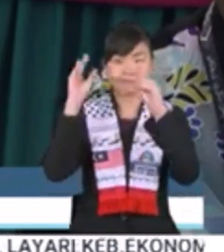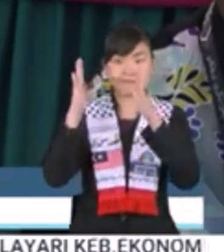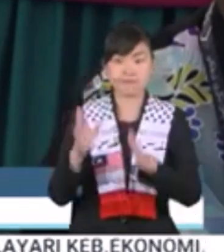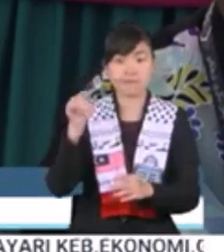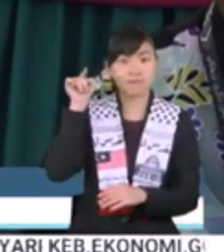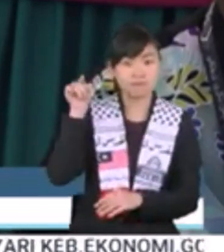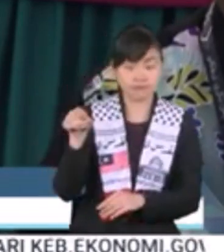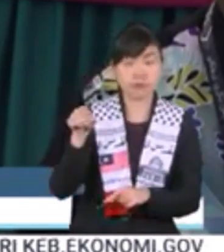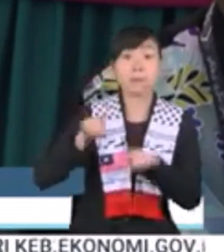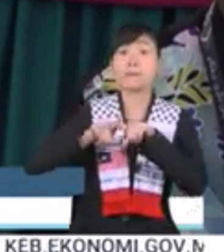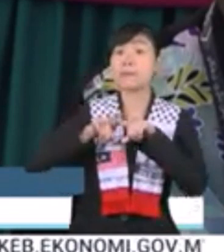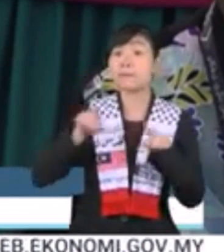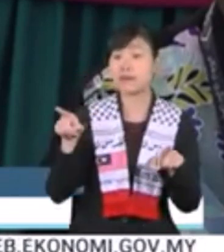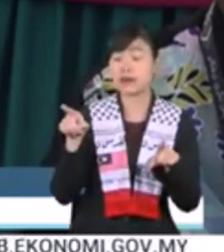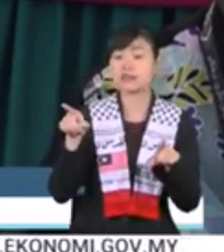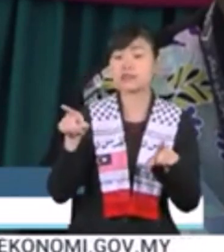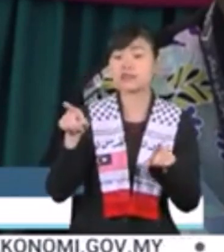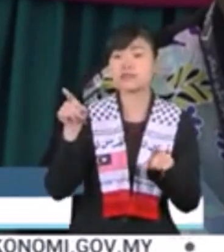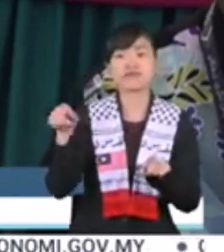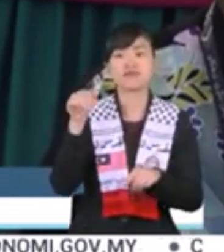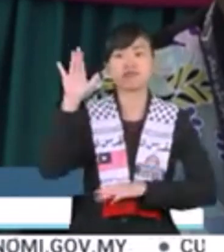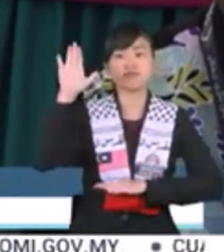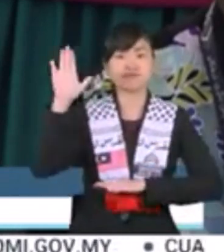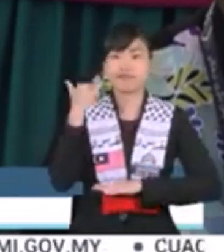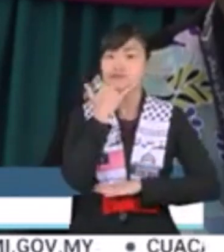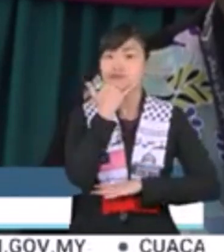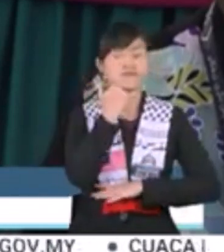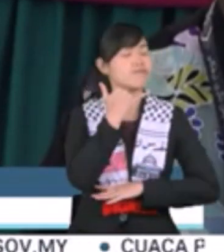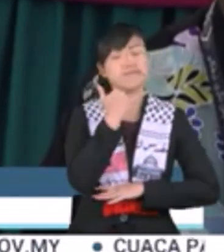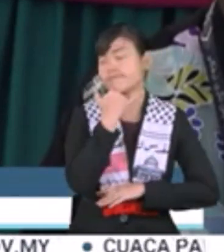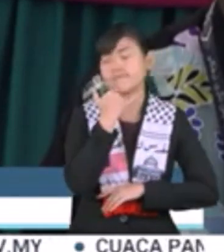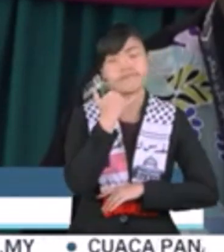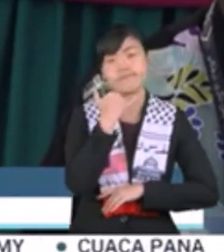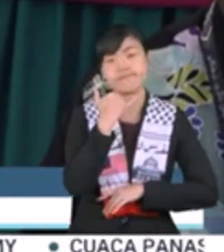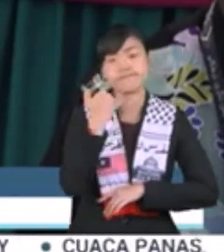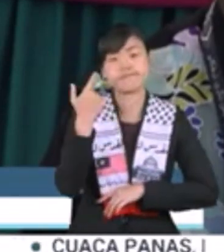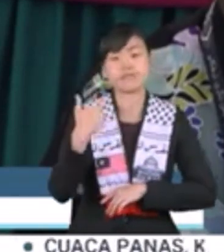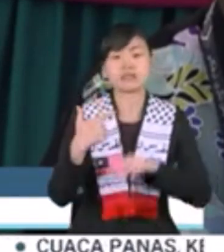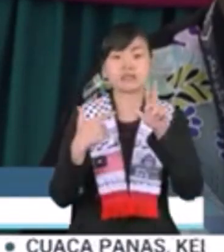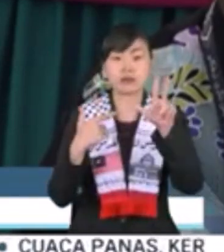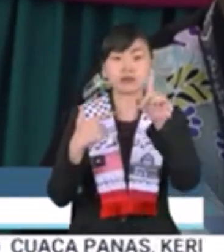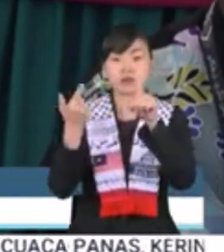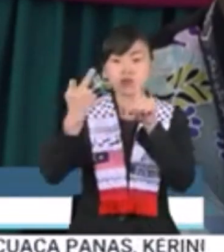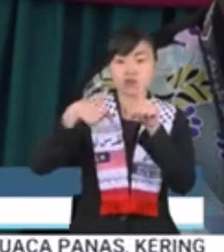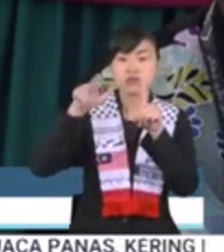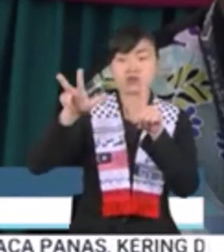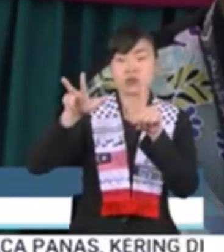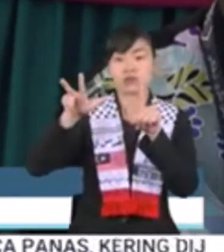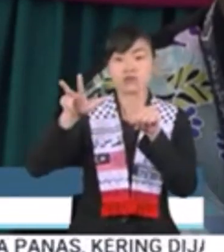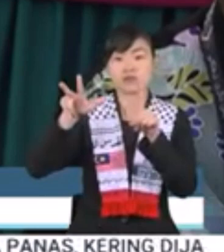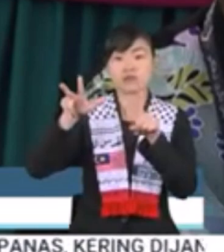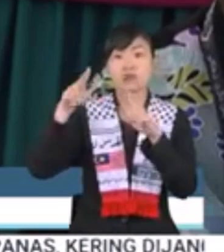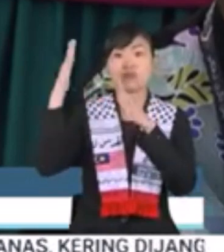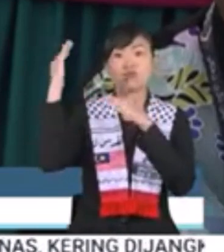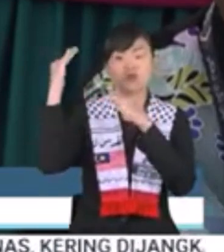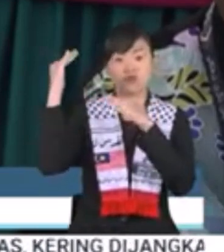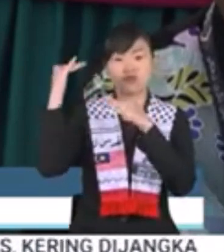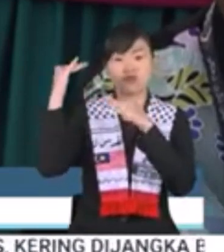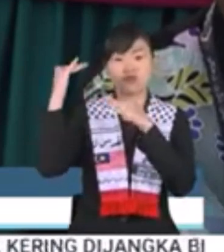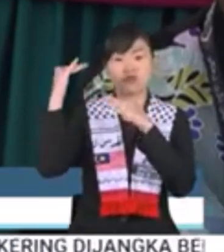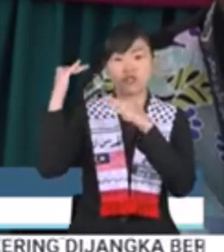guruersebut tap mengakuah dan1 haran 31 Mac dijangka sekali